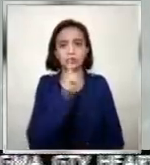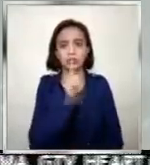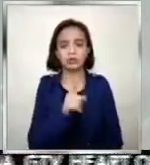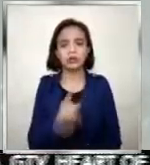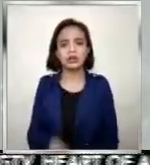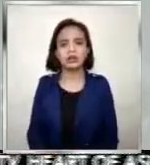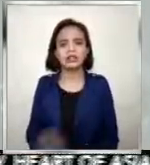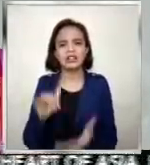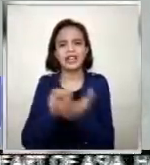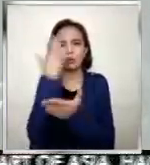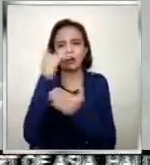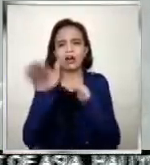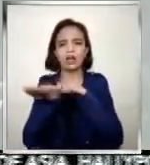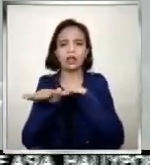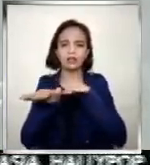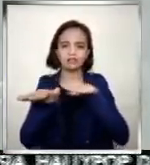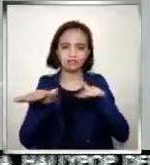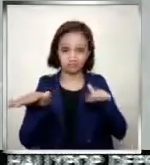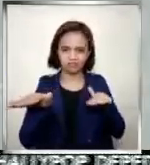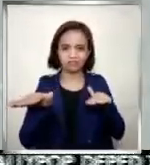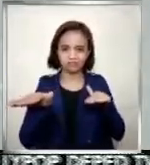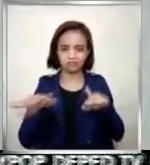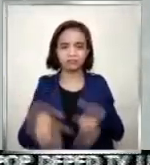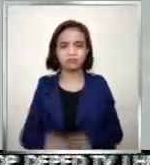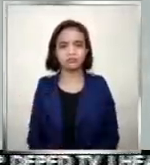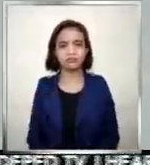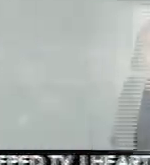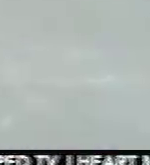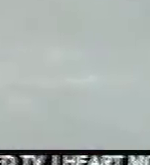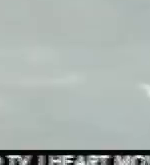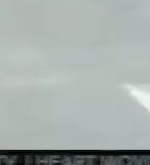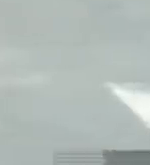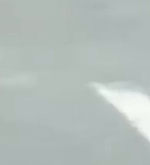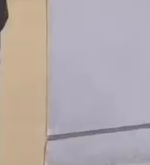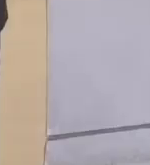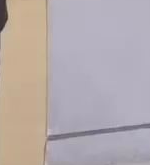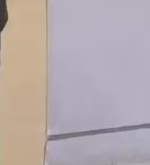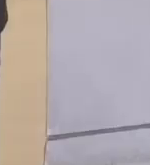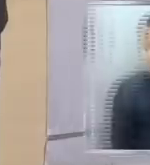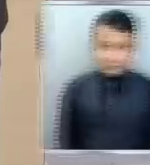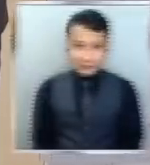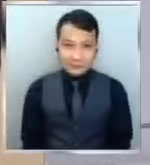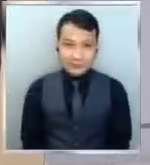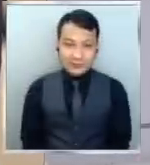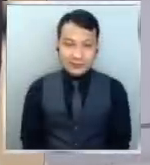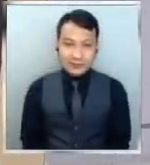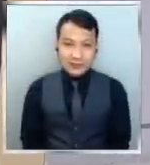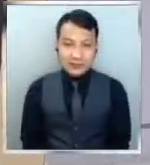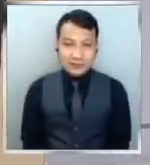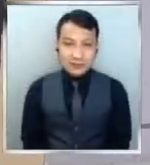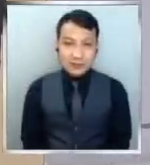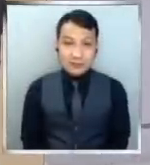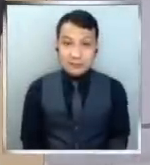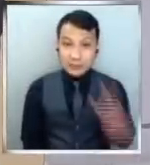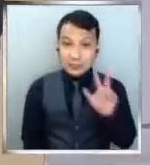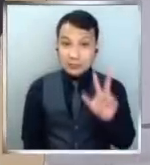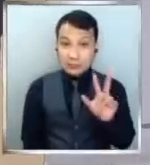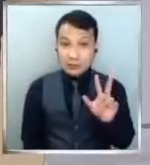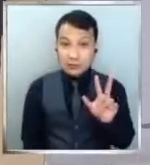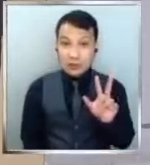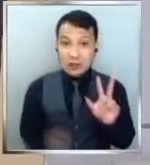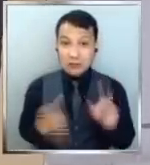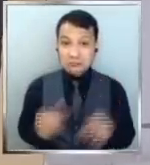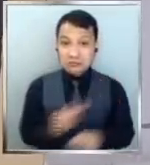trapiko ang aksidente. Von Aquino nakatutok, 24 oras. Tatlong sugatan sa salpukan ng dalawang motorsiklo